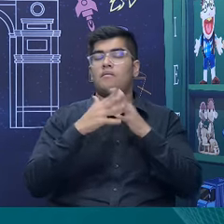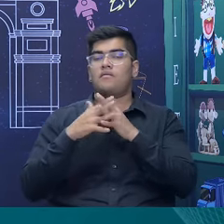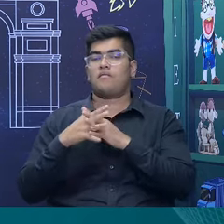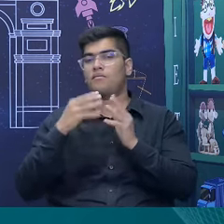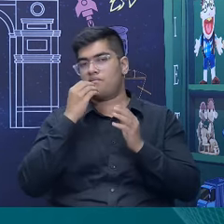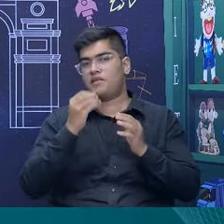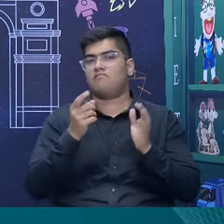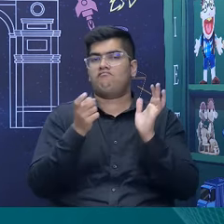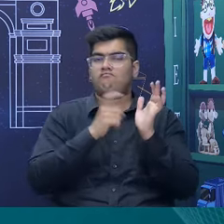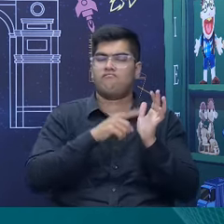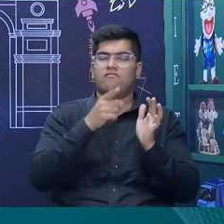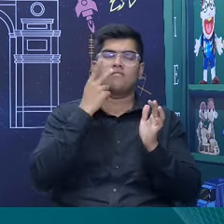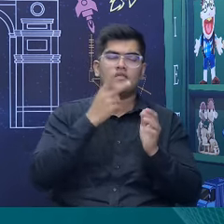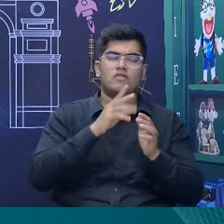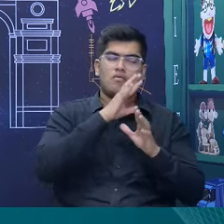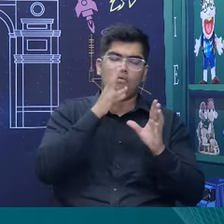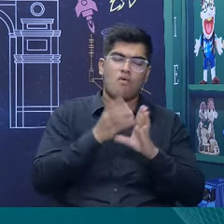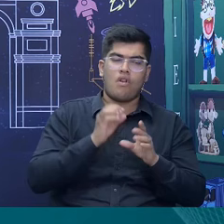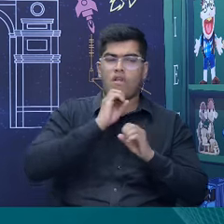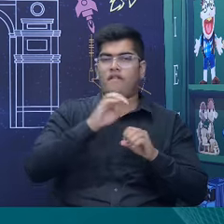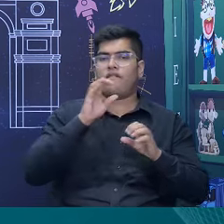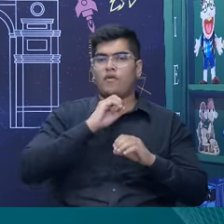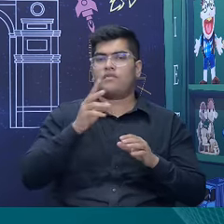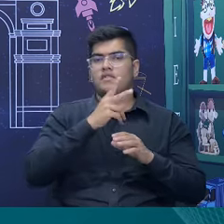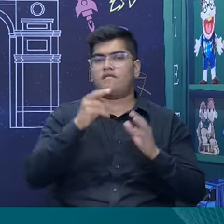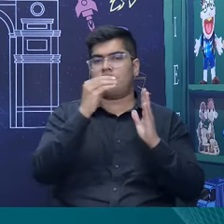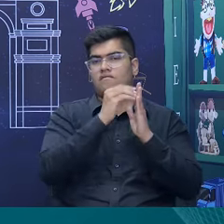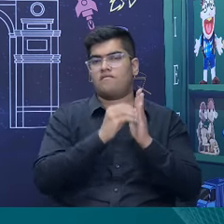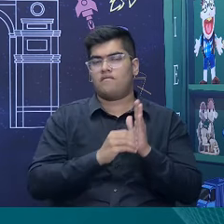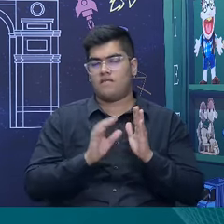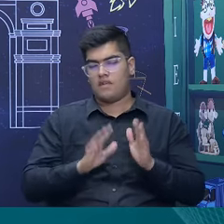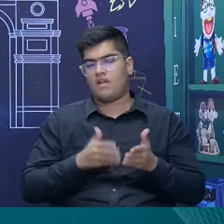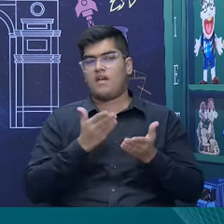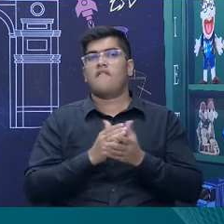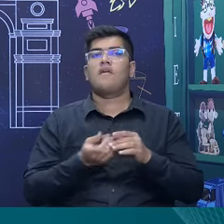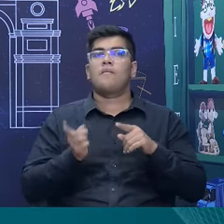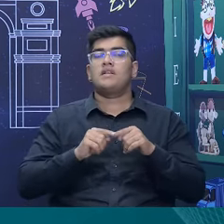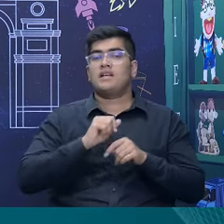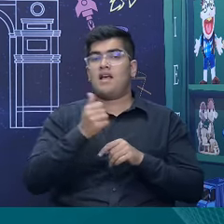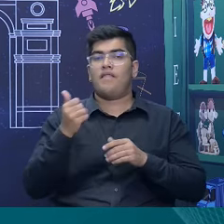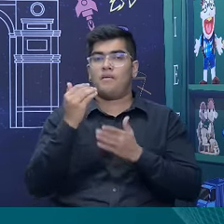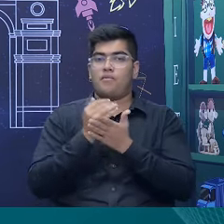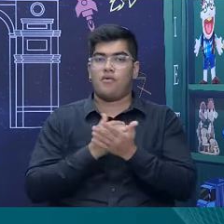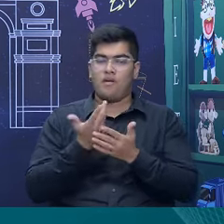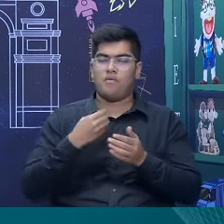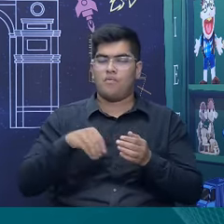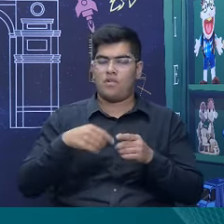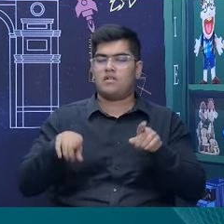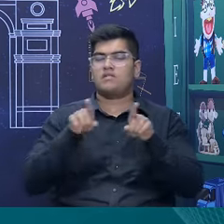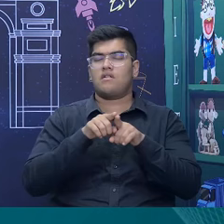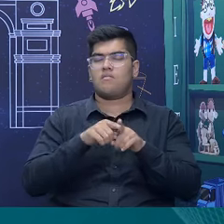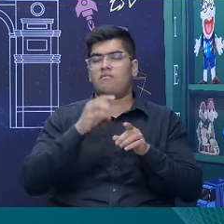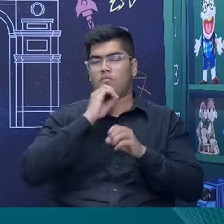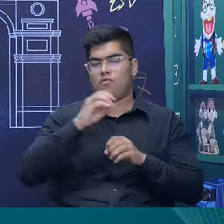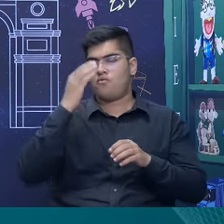पर यह सभी जानकारी आपकी स्क्रीन पर भी फ्लैश हो रही है हमारे इसके बाद के जो भी लाइव सत्र हैं वह भी इसी तरह ज्ञान से भरे